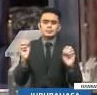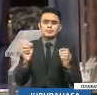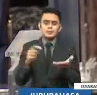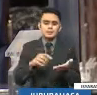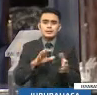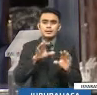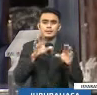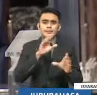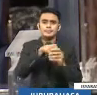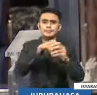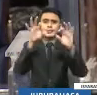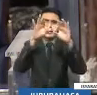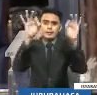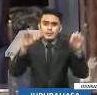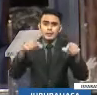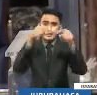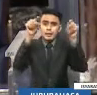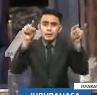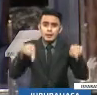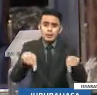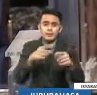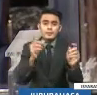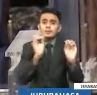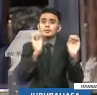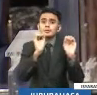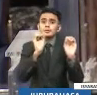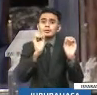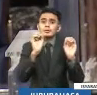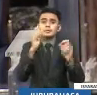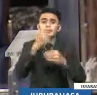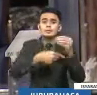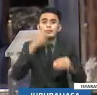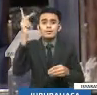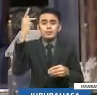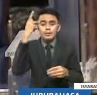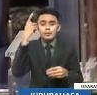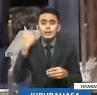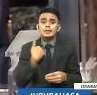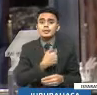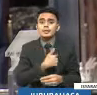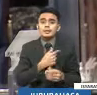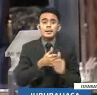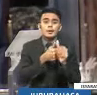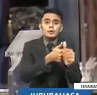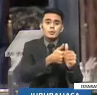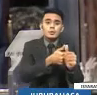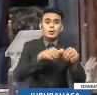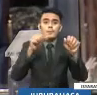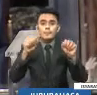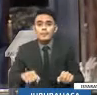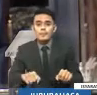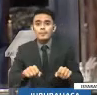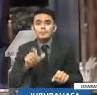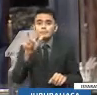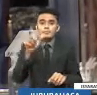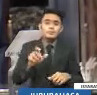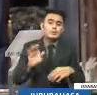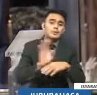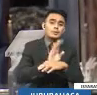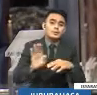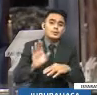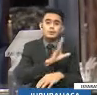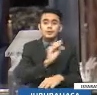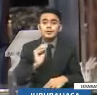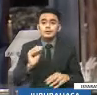itu sebut ahli politik daripada mana, tak ada. Kita hanya berdasarkan kepada kemampuan mereka sebagai seorang usahawan, dan dia